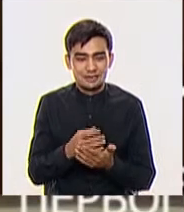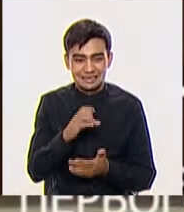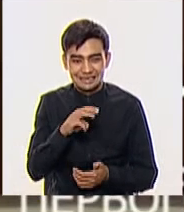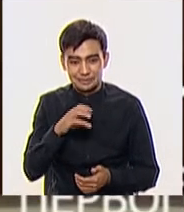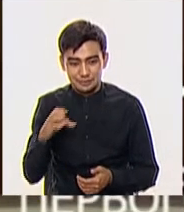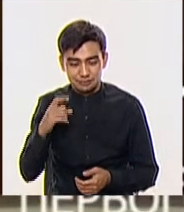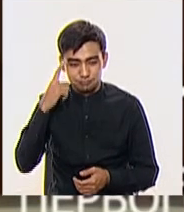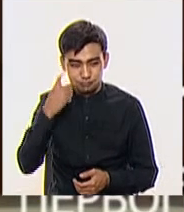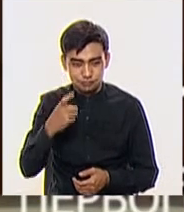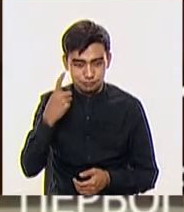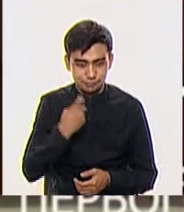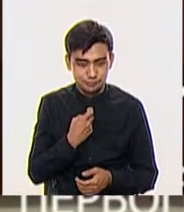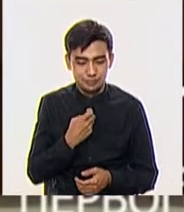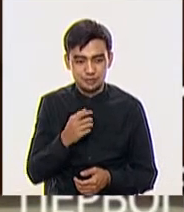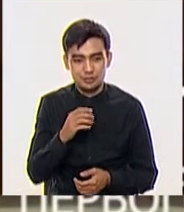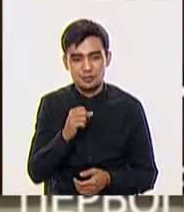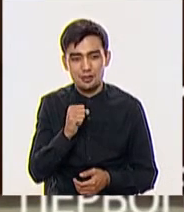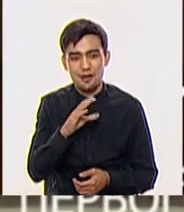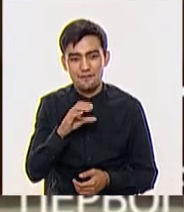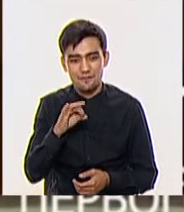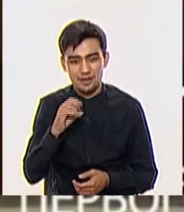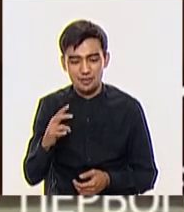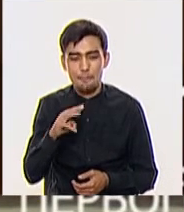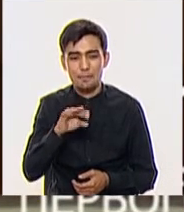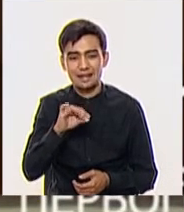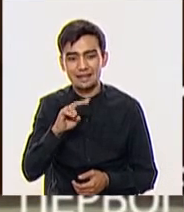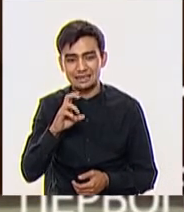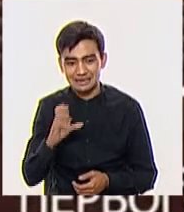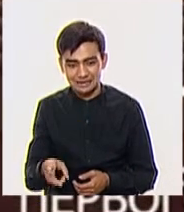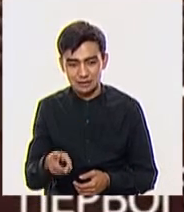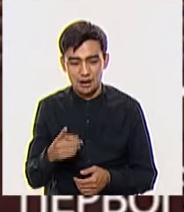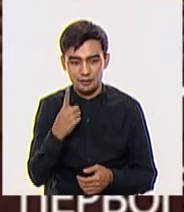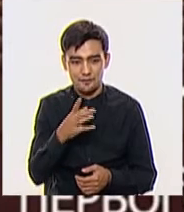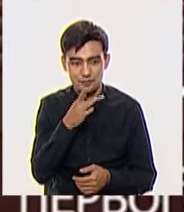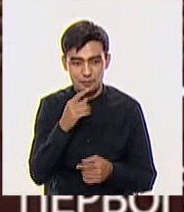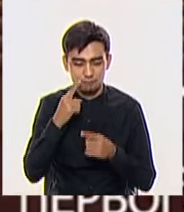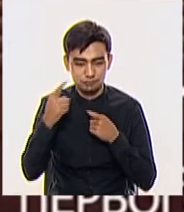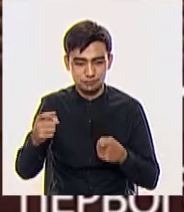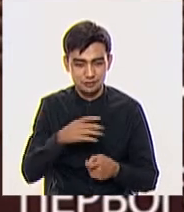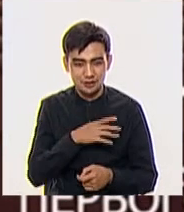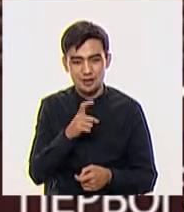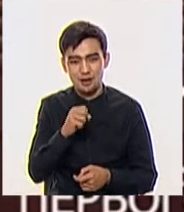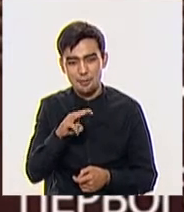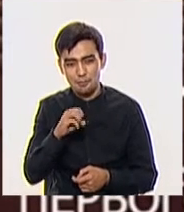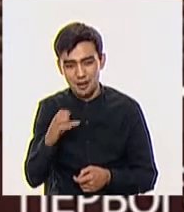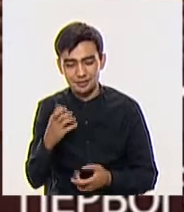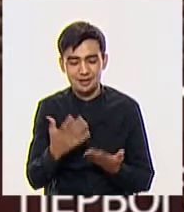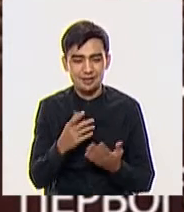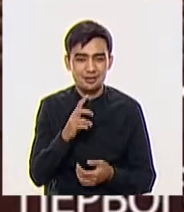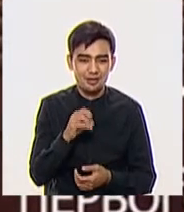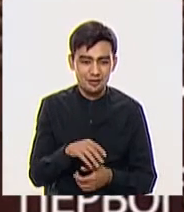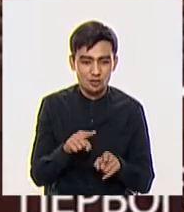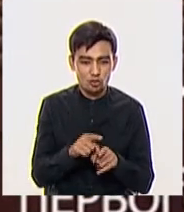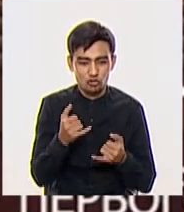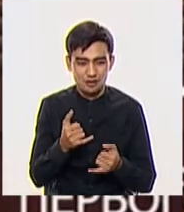сообщение поступило в Афины, Вильнюс и Минск одновременно. Хамас, не Хамас, это сегодня не